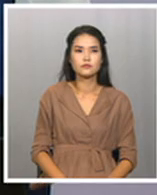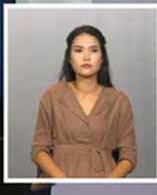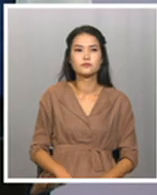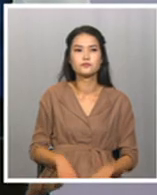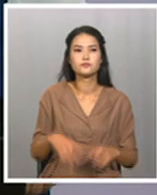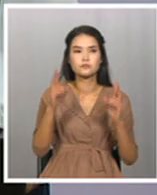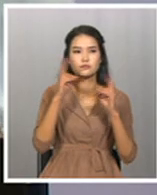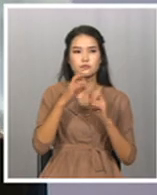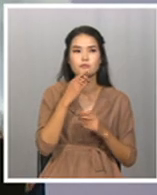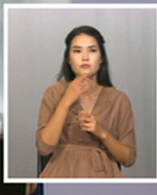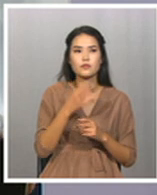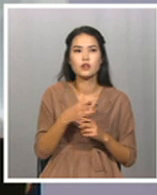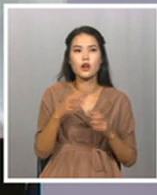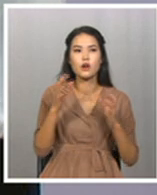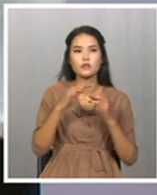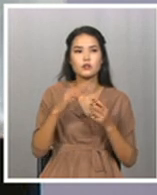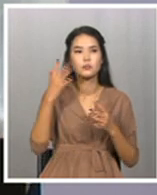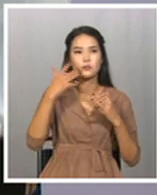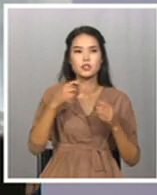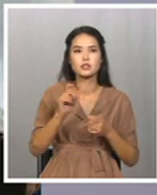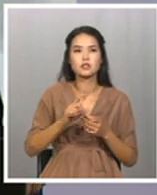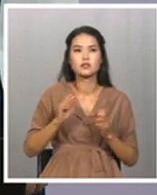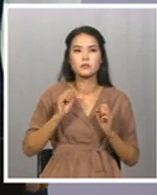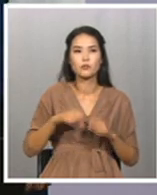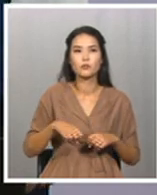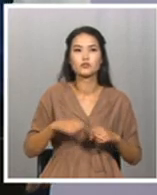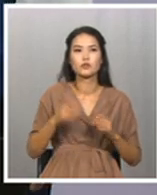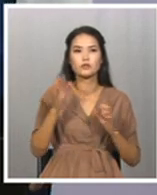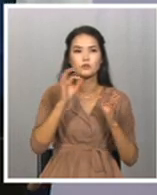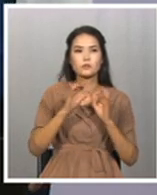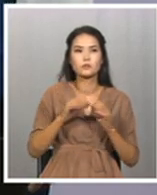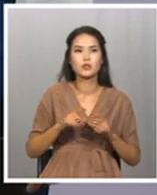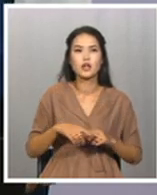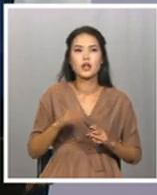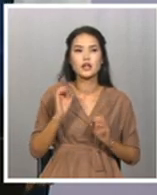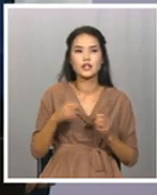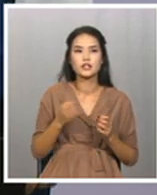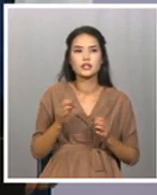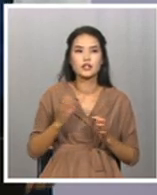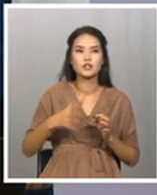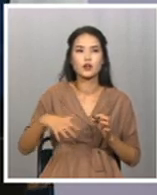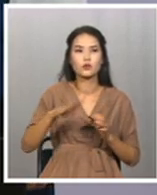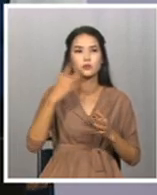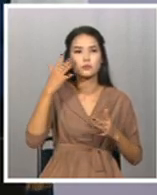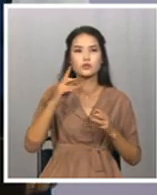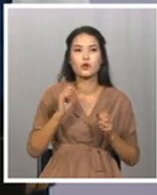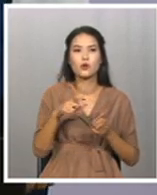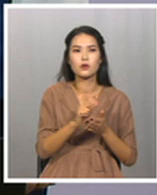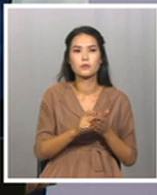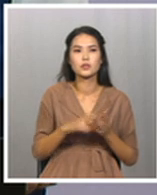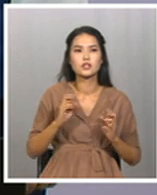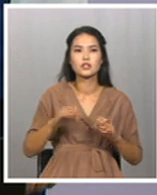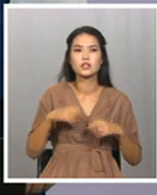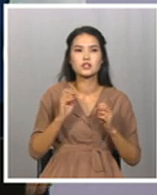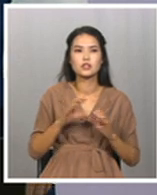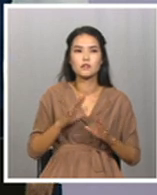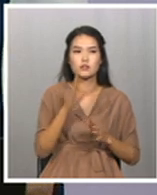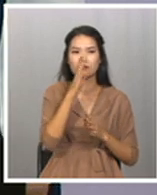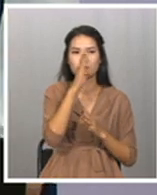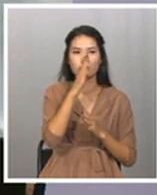Проверьте себя. Основную мысль текста можно сформулировать так. Единая народная мысль в романе – не сдаваться